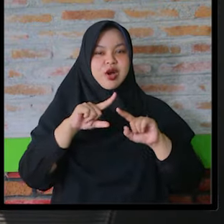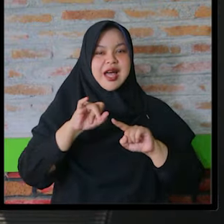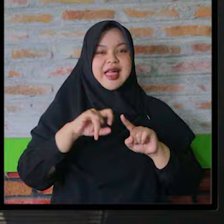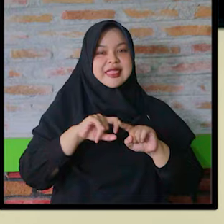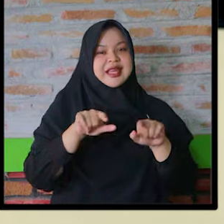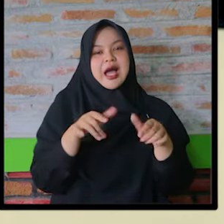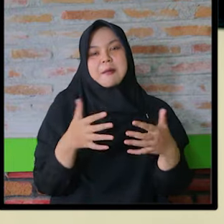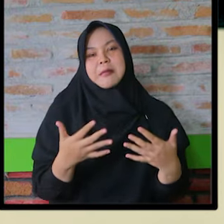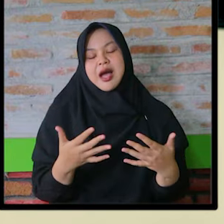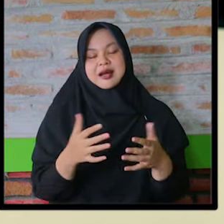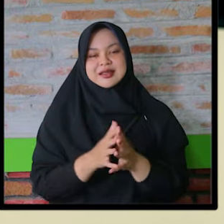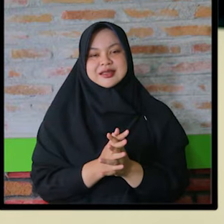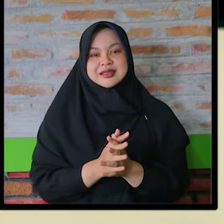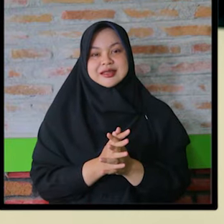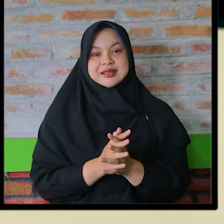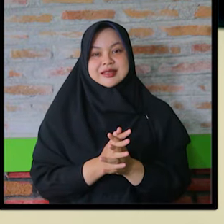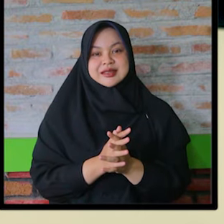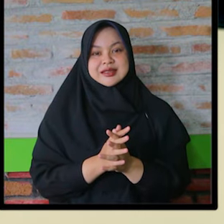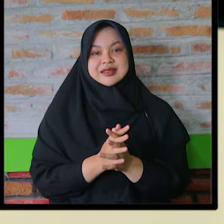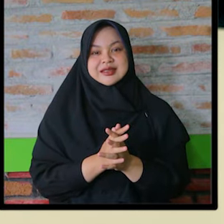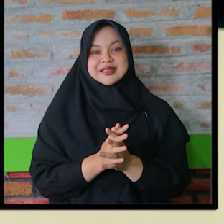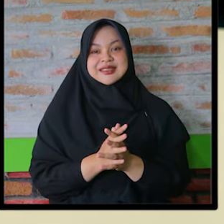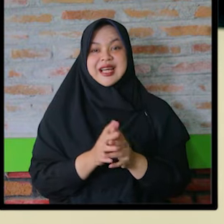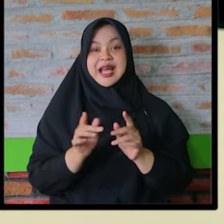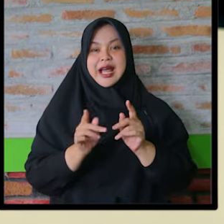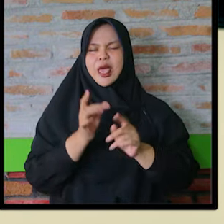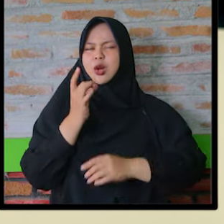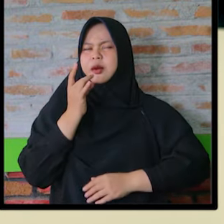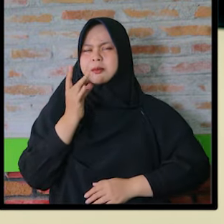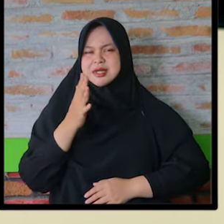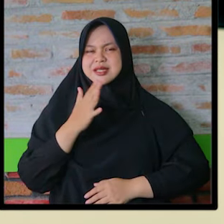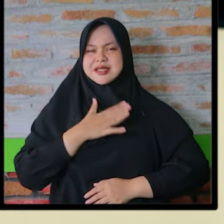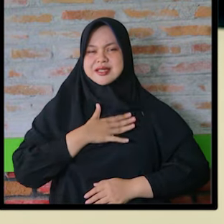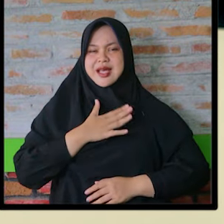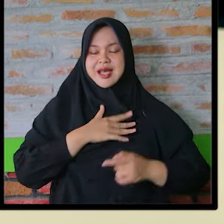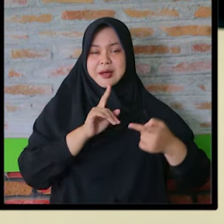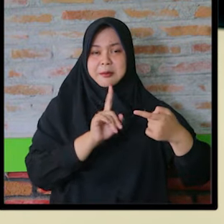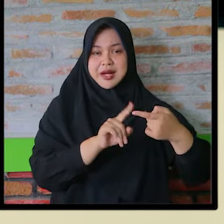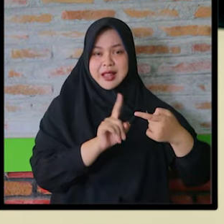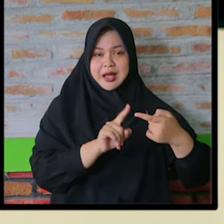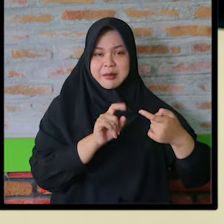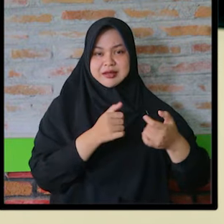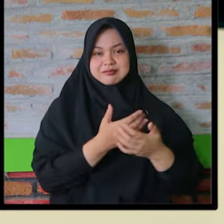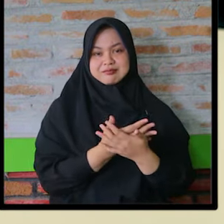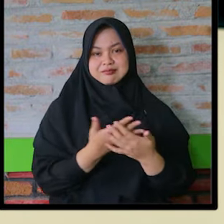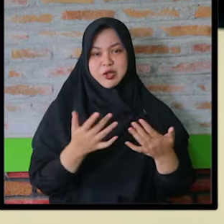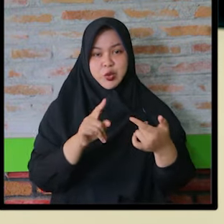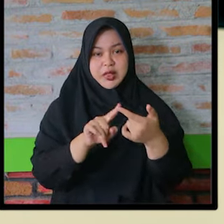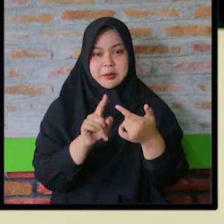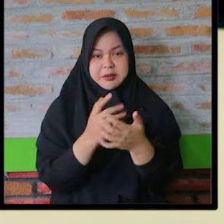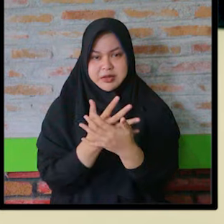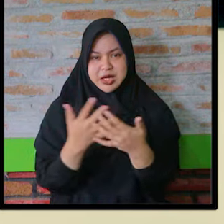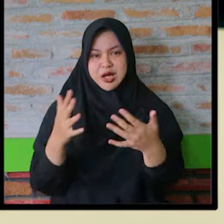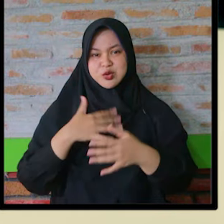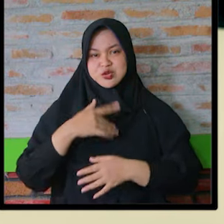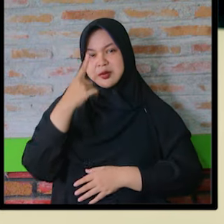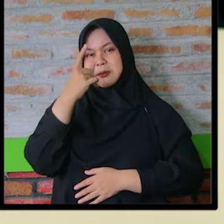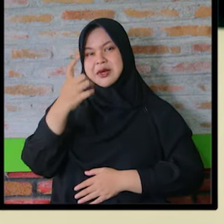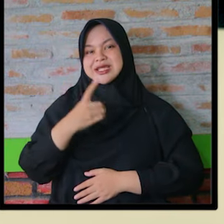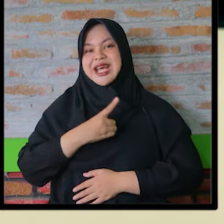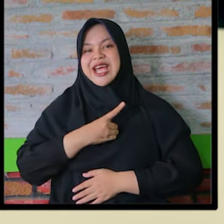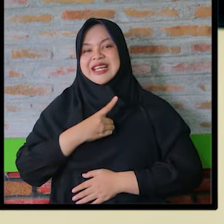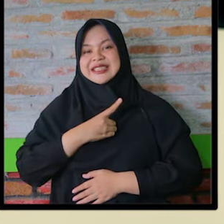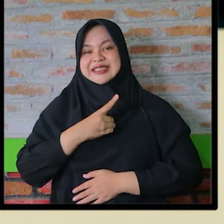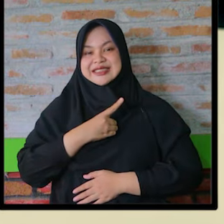Bu kalau pesan saya yang pertama bagi kawan-kawan ya harus PD dengan apa